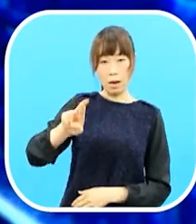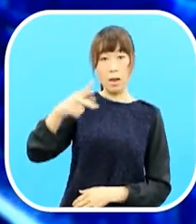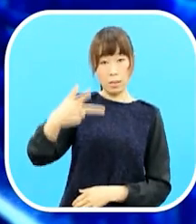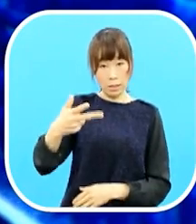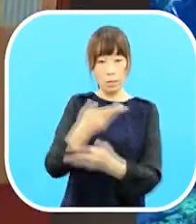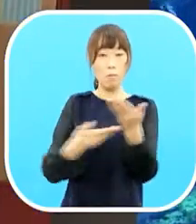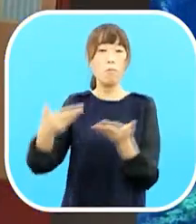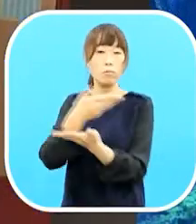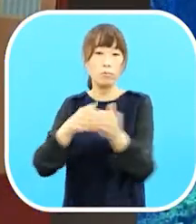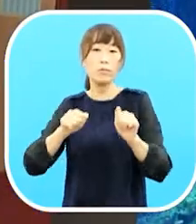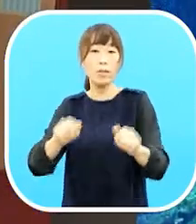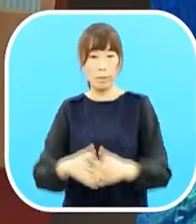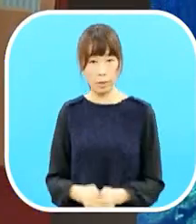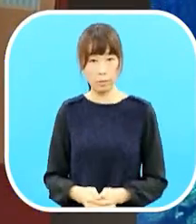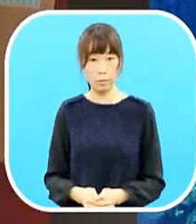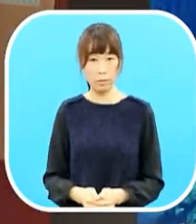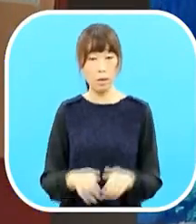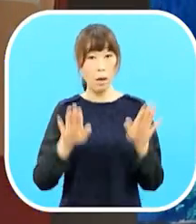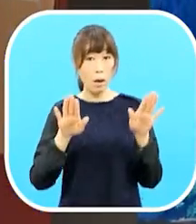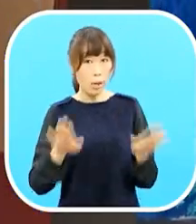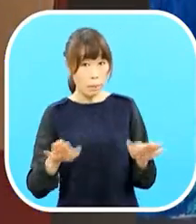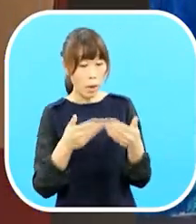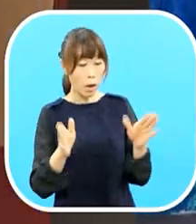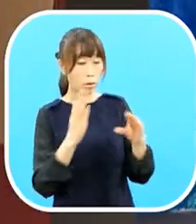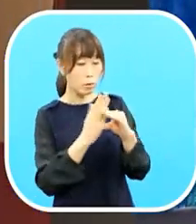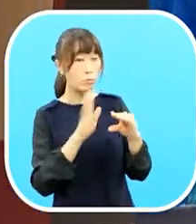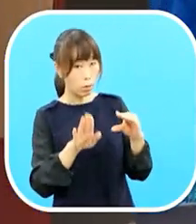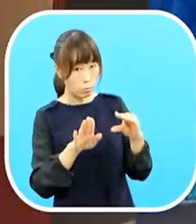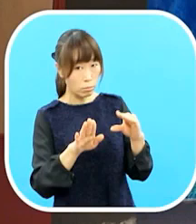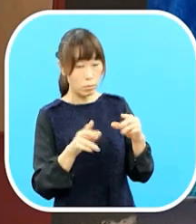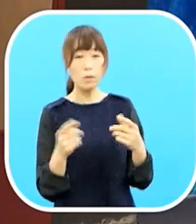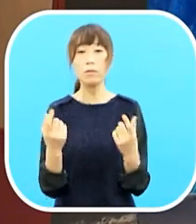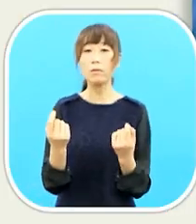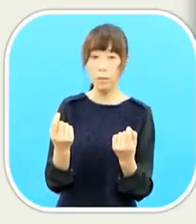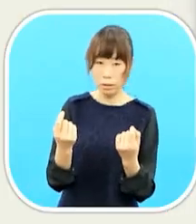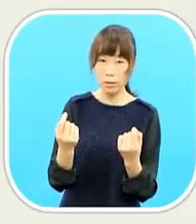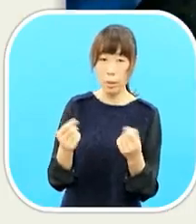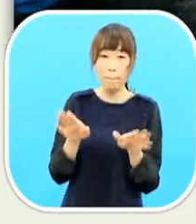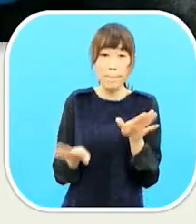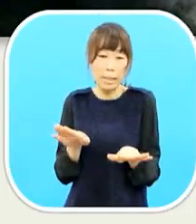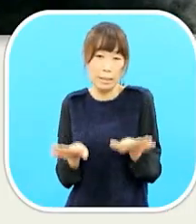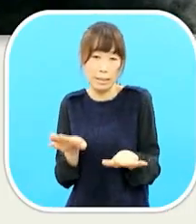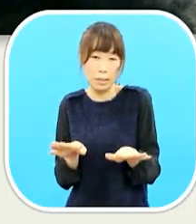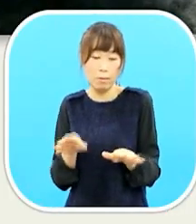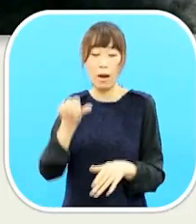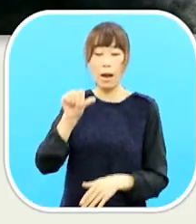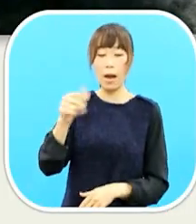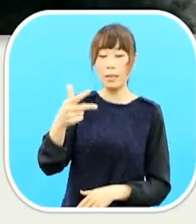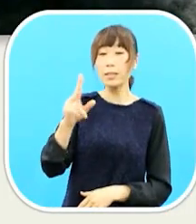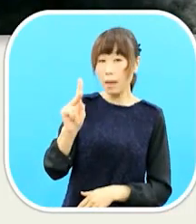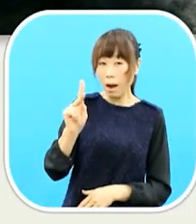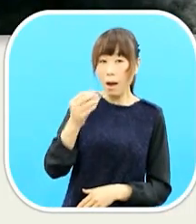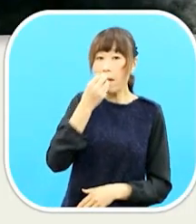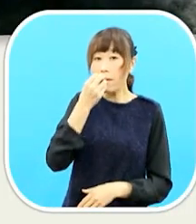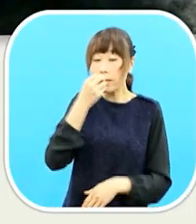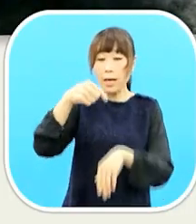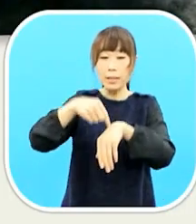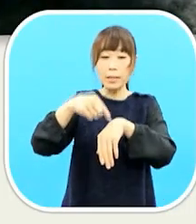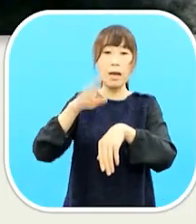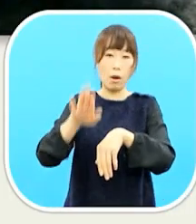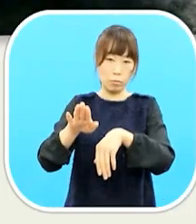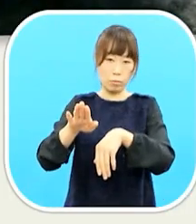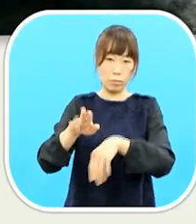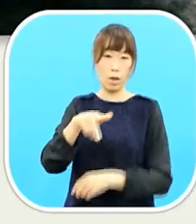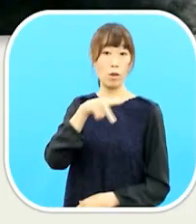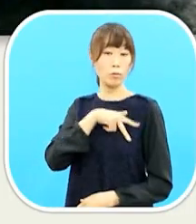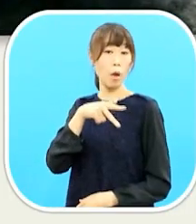行っていました。 現在開催中のものもあるんですよね。 はい、そうです。ペンギンやアザラシ、アシカの餌の時間というのがありまして